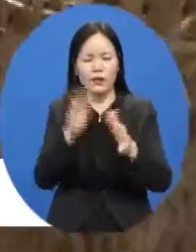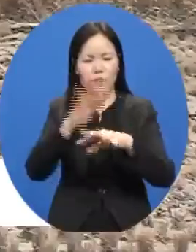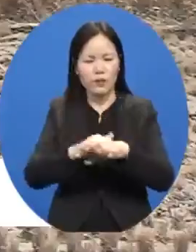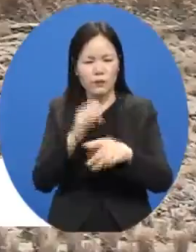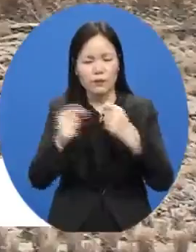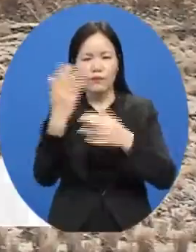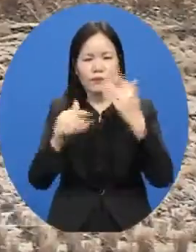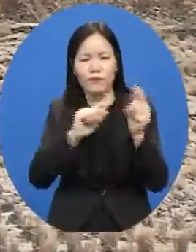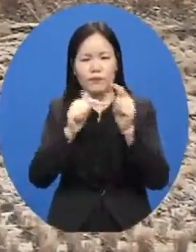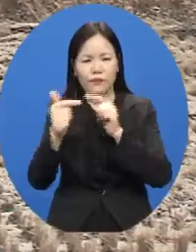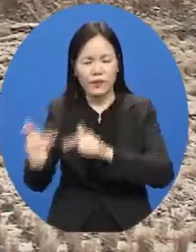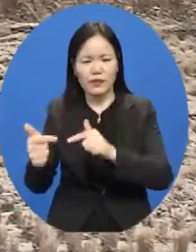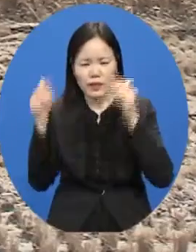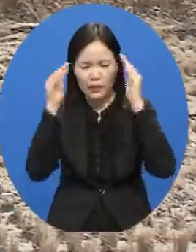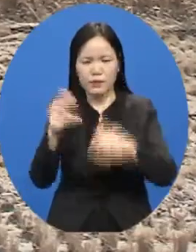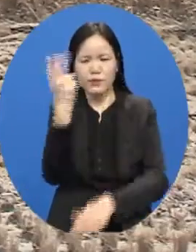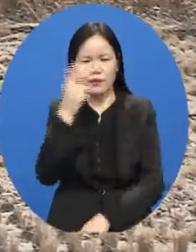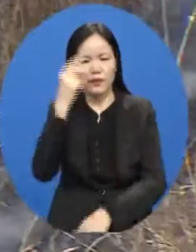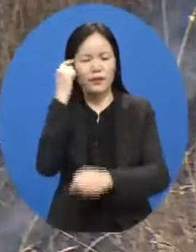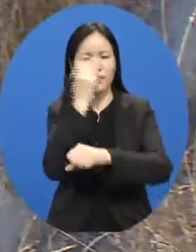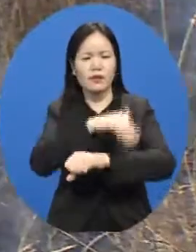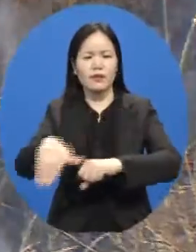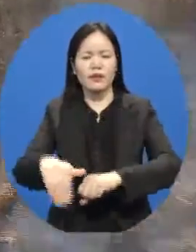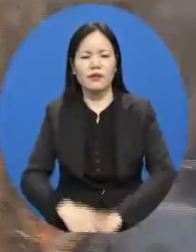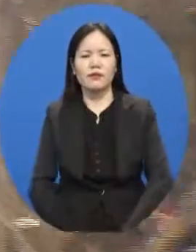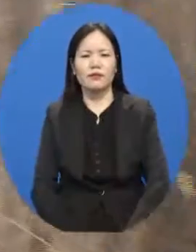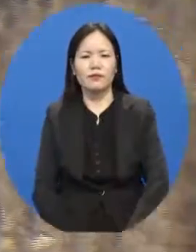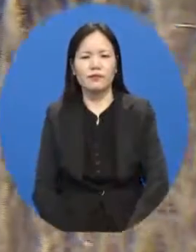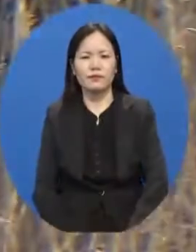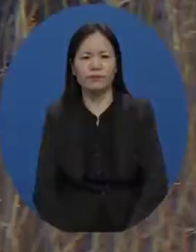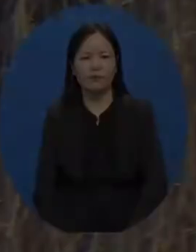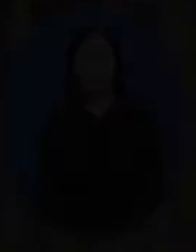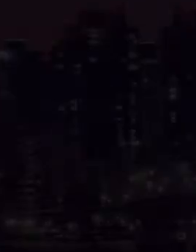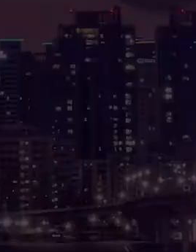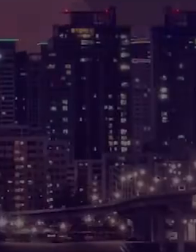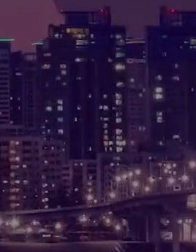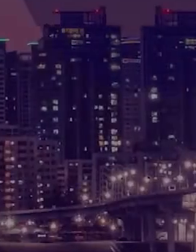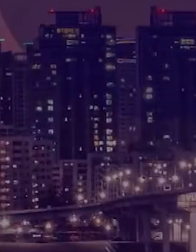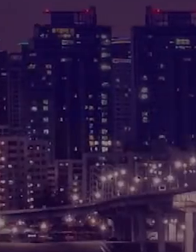불법 소각 행위를 집중 단속할 방침입니다. OBS 뉴스 이어진입니다.